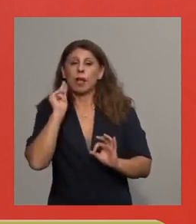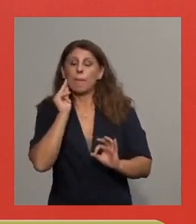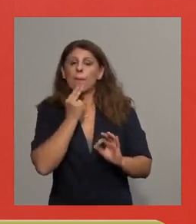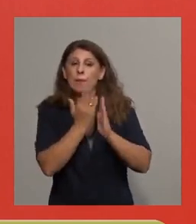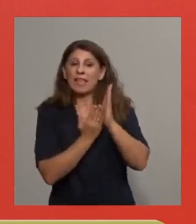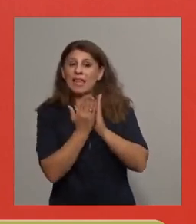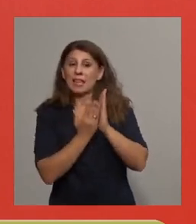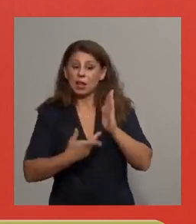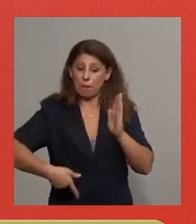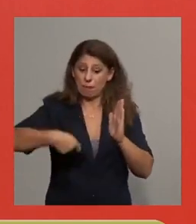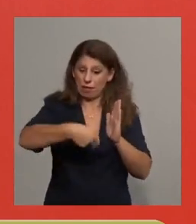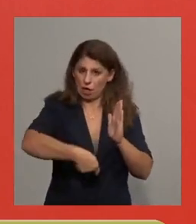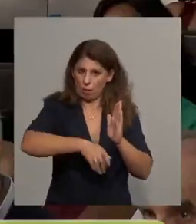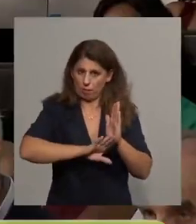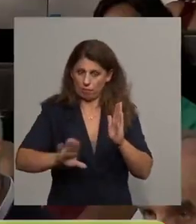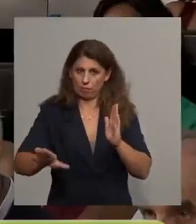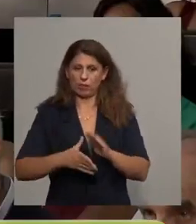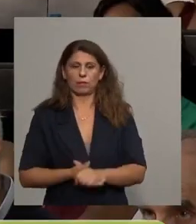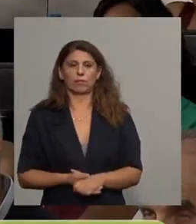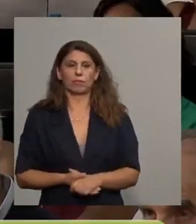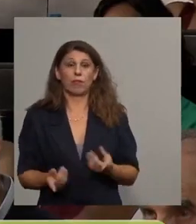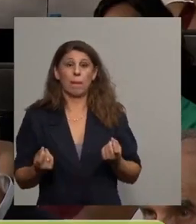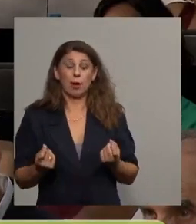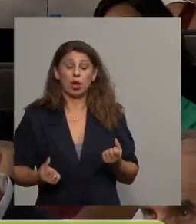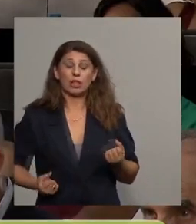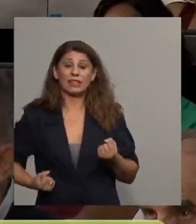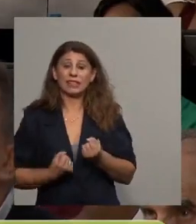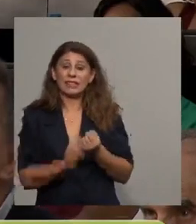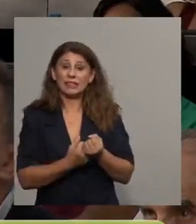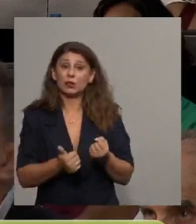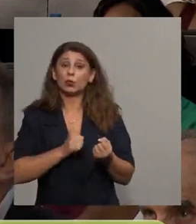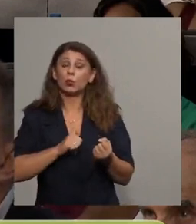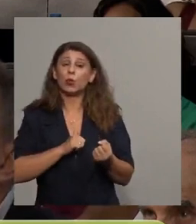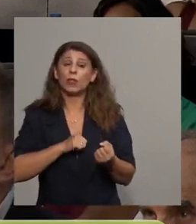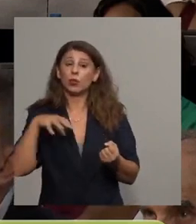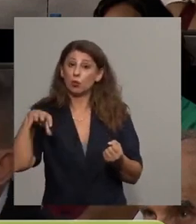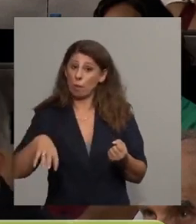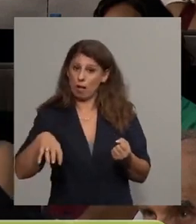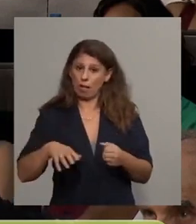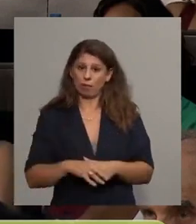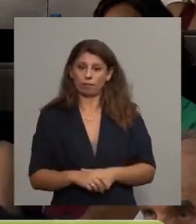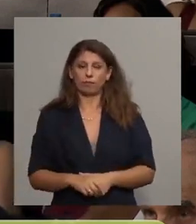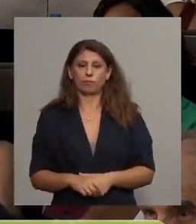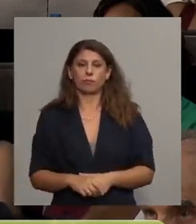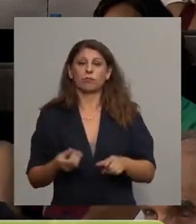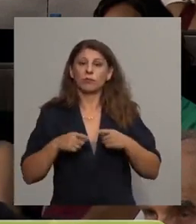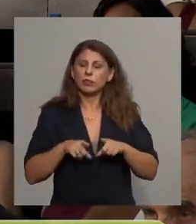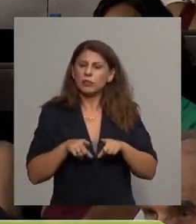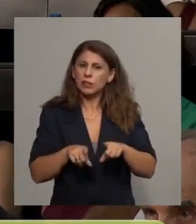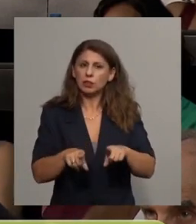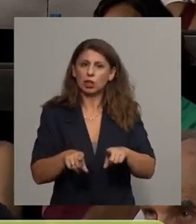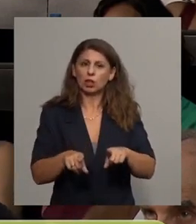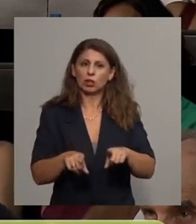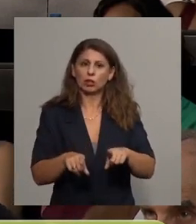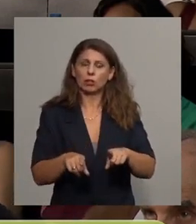χειρουργείων επιπληρωμή, με προκλητική στήριξη του ιδιωτικού τομέα και ταυτόχρονα